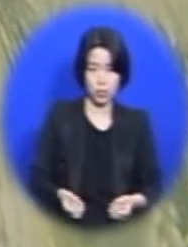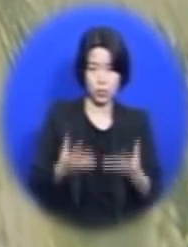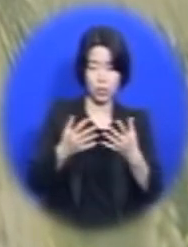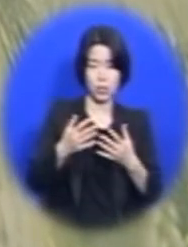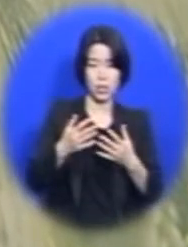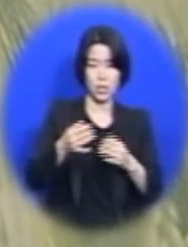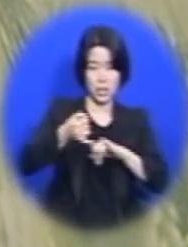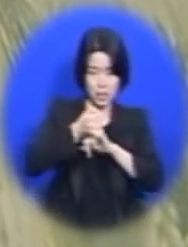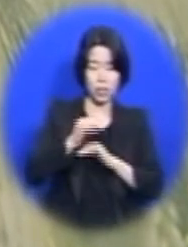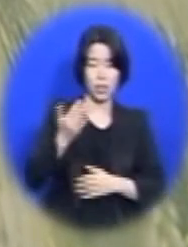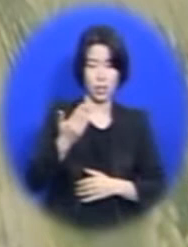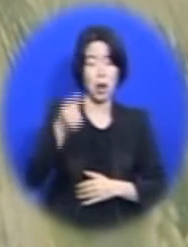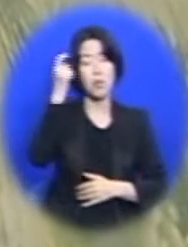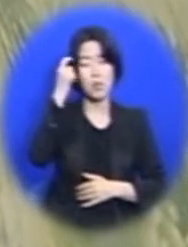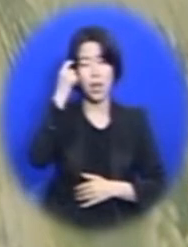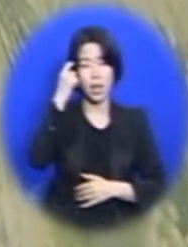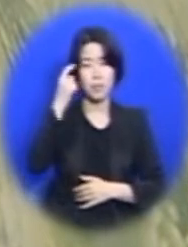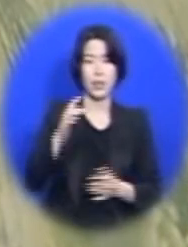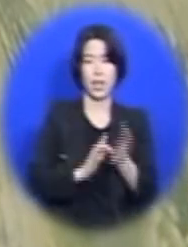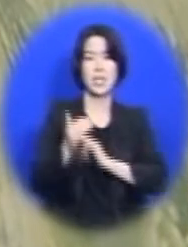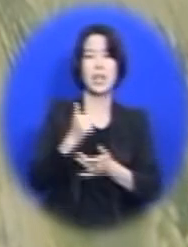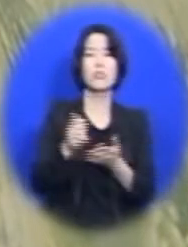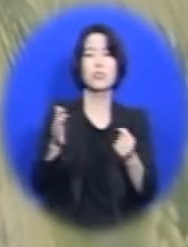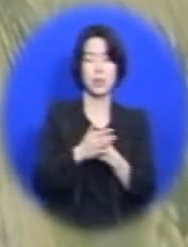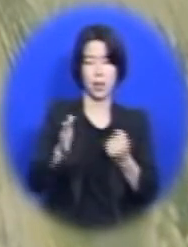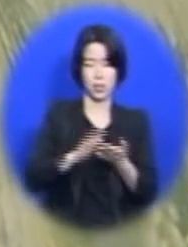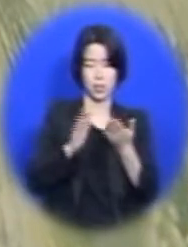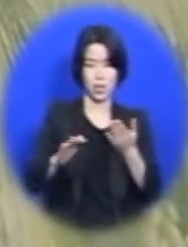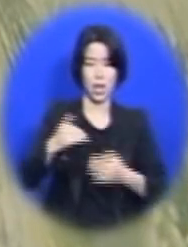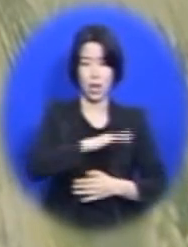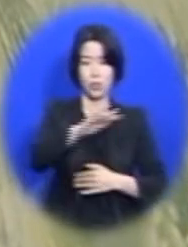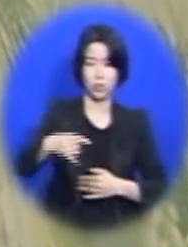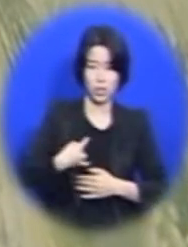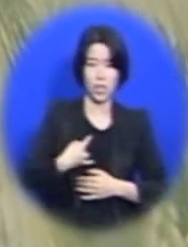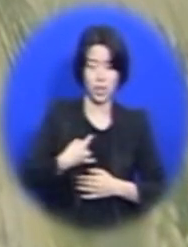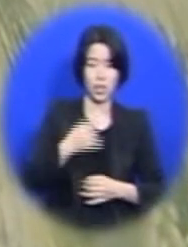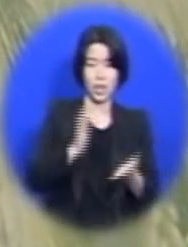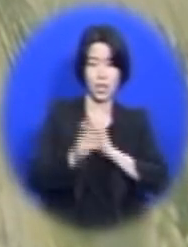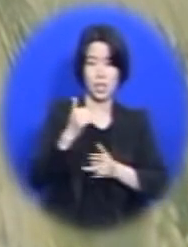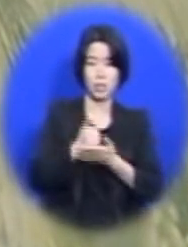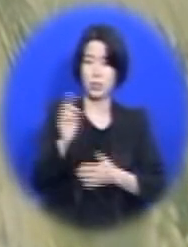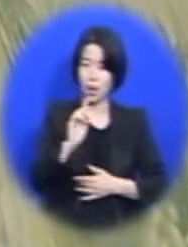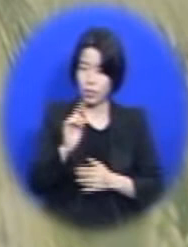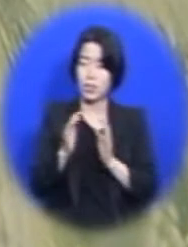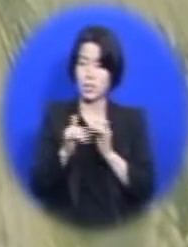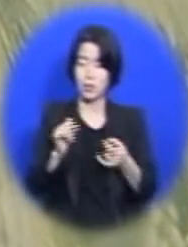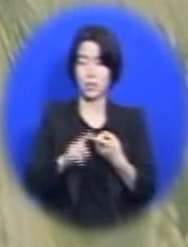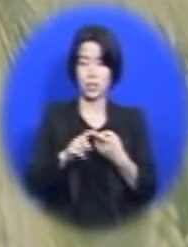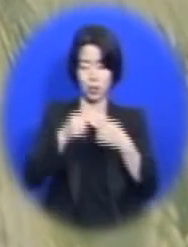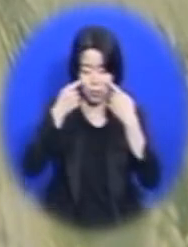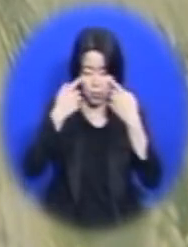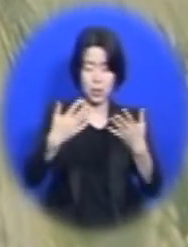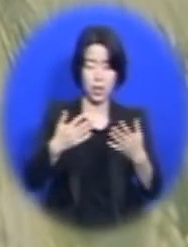왜 그렇게 하셨을까요? 예수님 때문이십니다. 우리에게 예수님이 어떤 분인지를